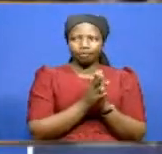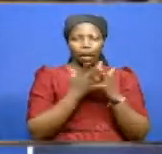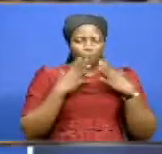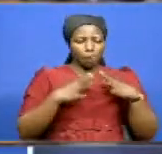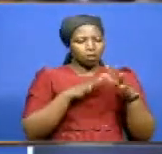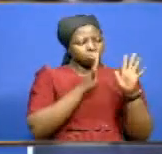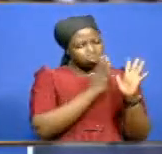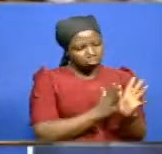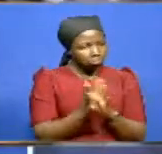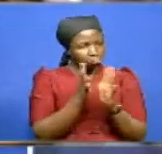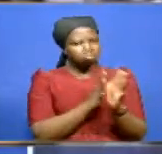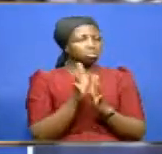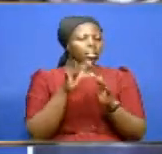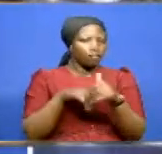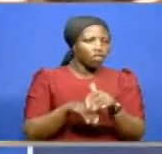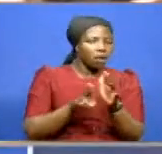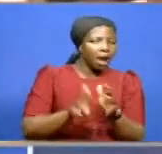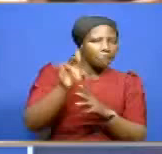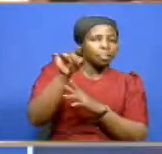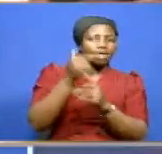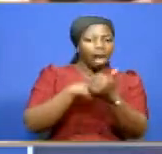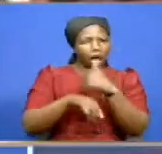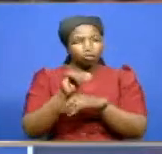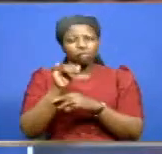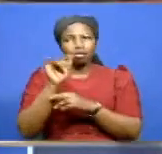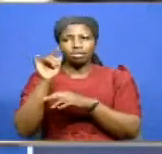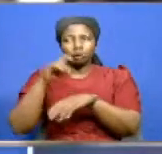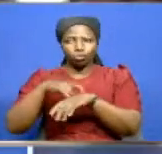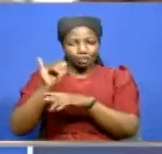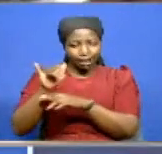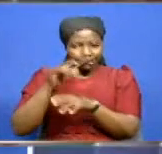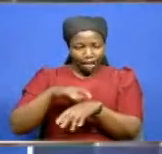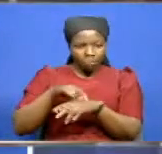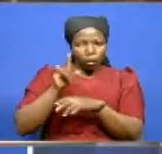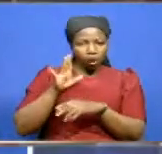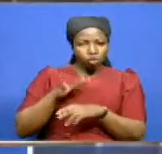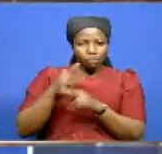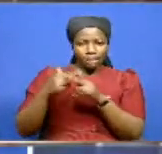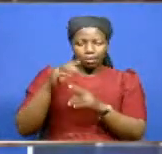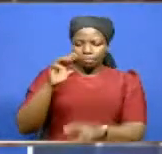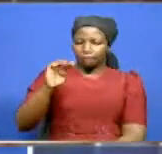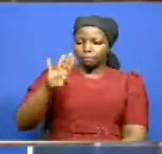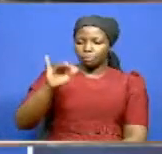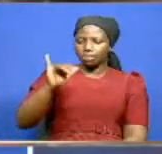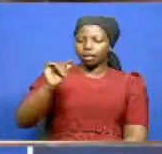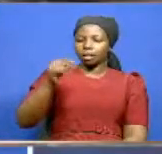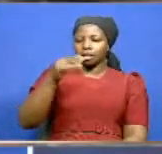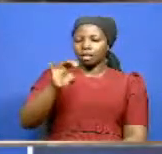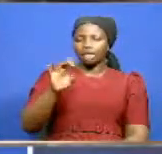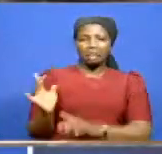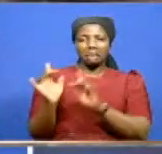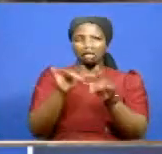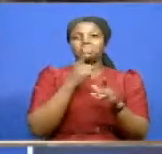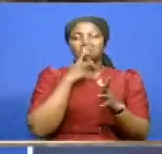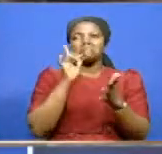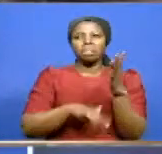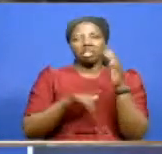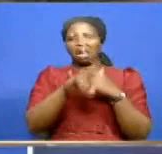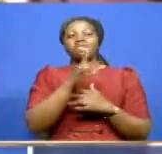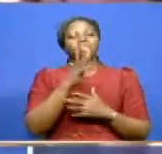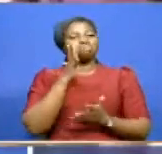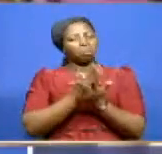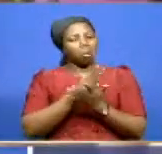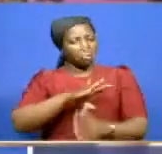hayo. Wakati wa matukio hayo, mwanamke mmoja kwa jina Mbithe alijitokeza akidai kuzaa mtoto na marehemu. Alikuwa amejihami